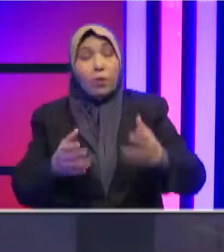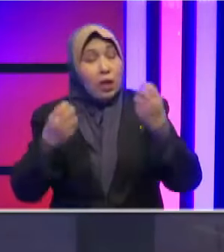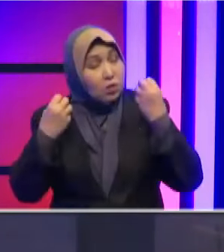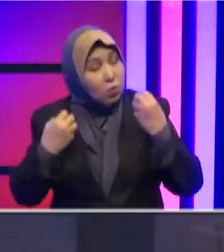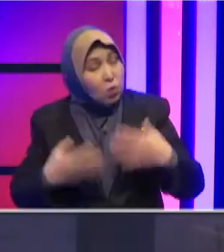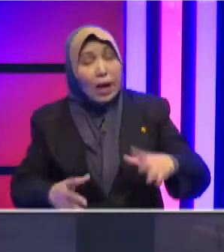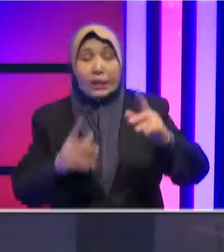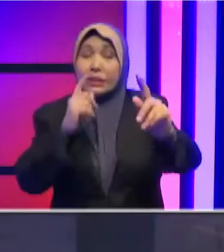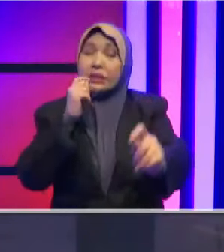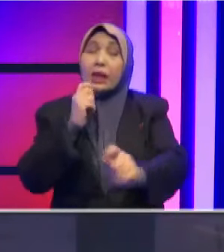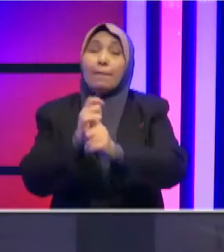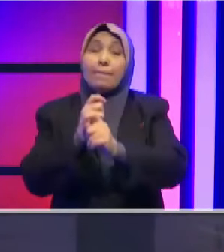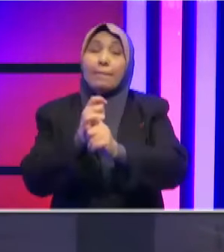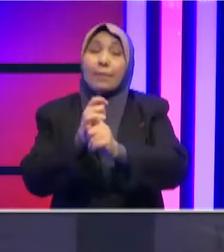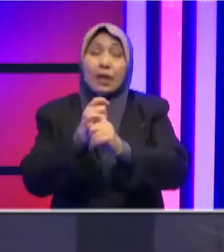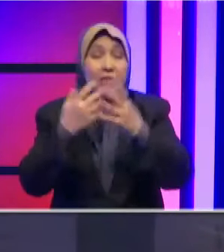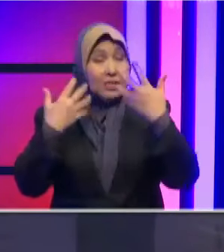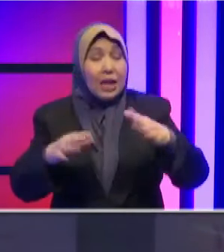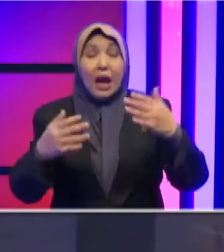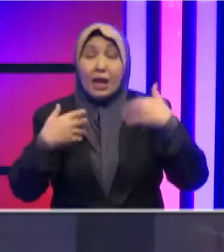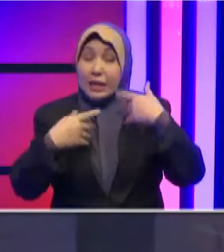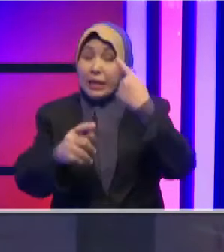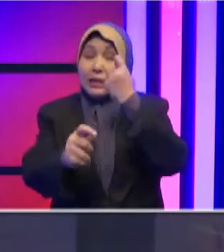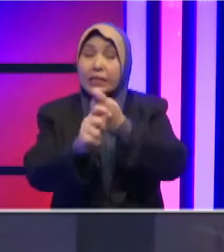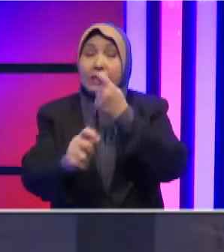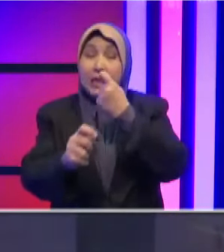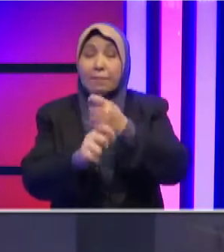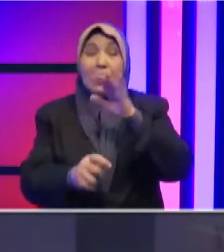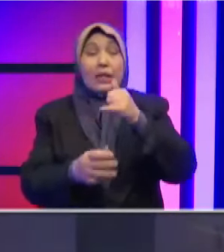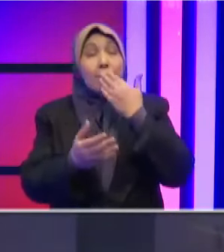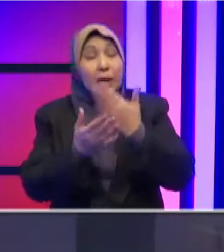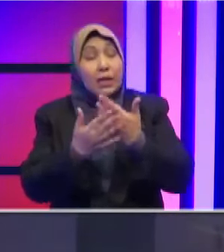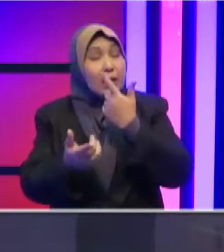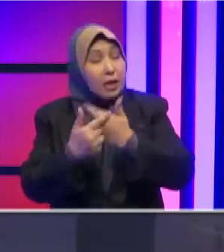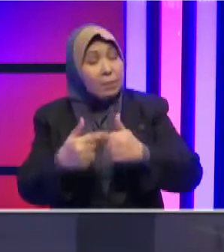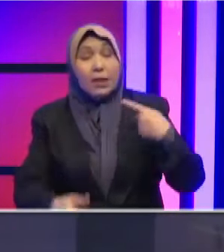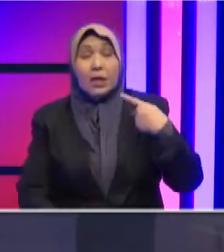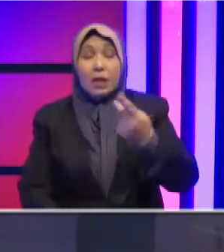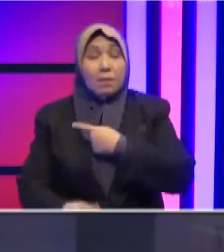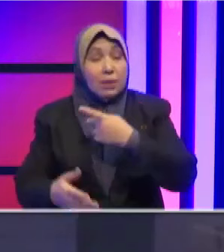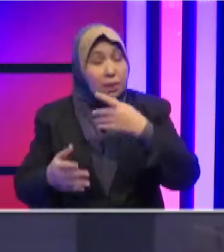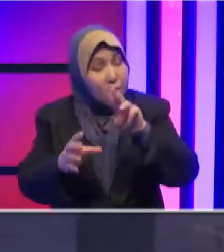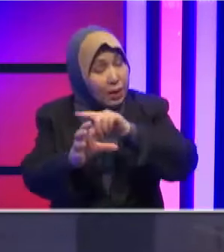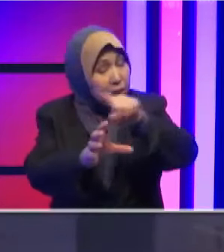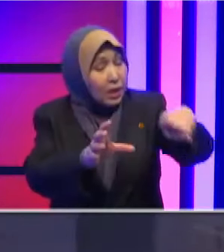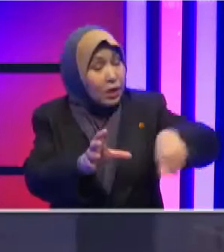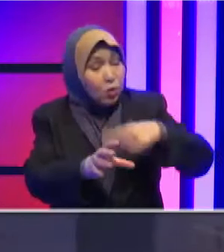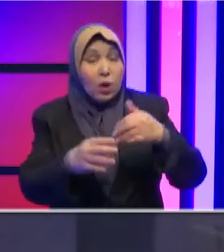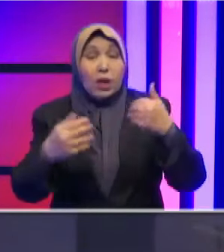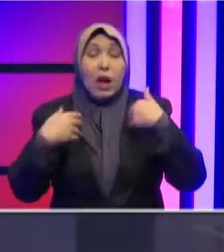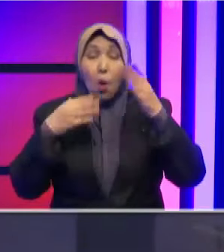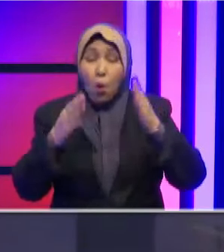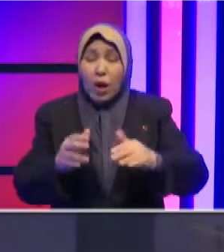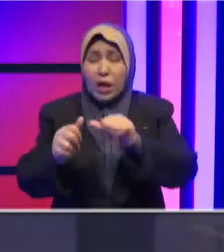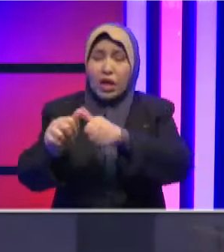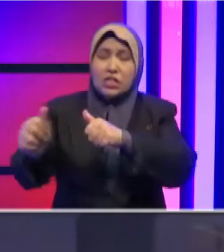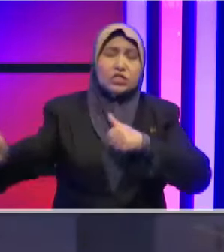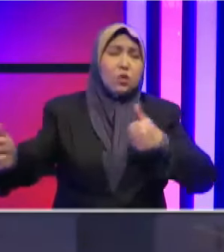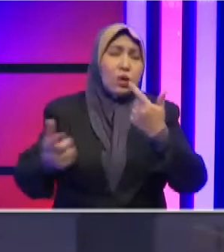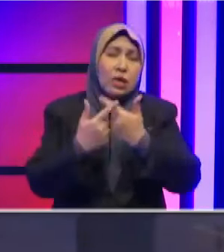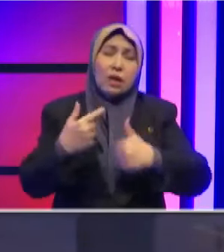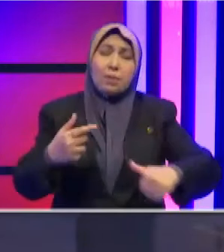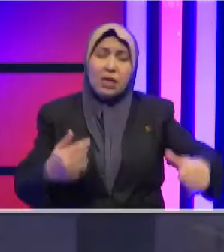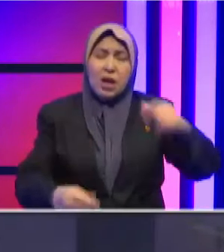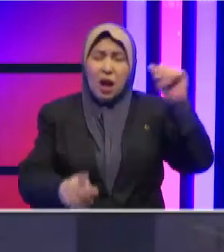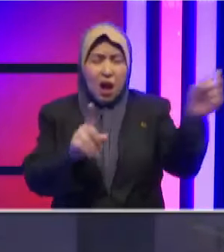ketetapan yang telah ada ketetapan yang baik daripada kami mereka itulah orang-orang yang dijauhkan daripada